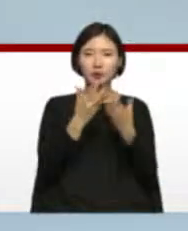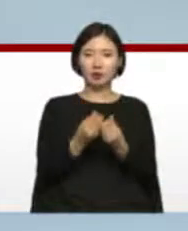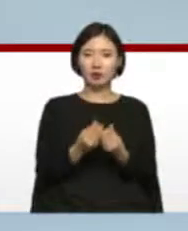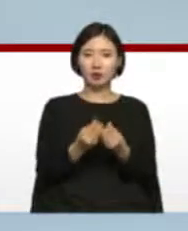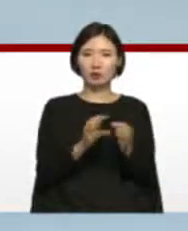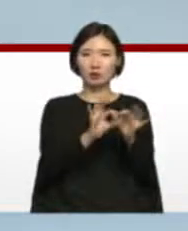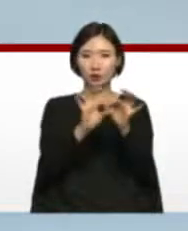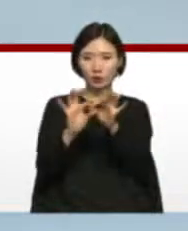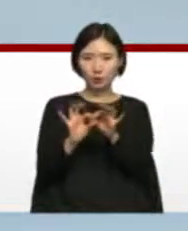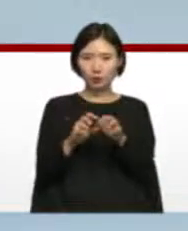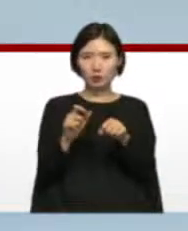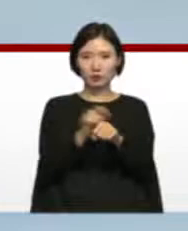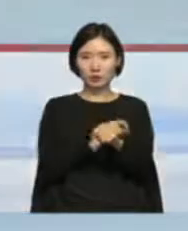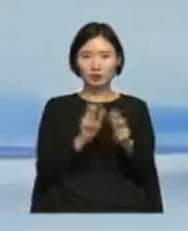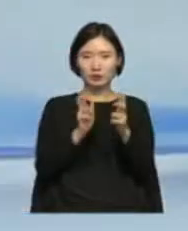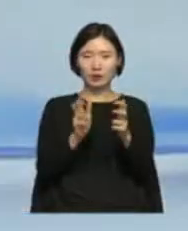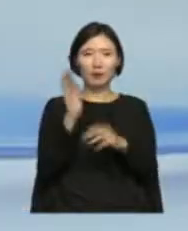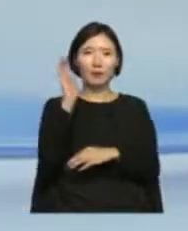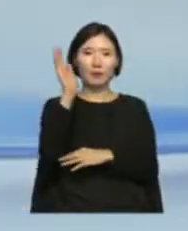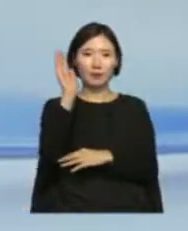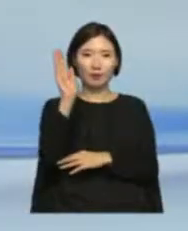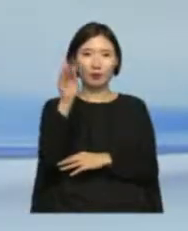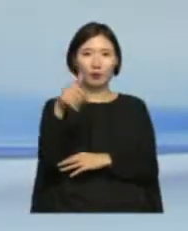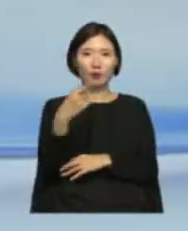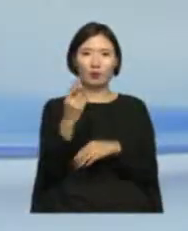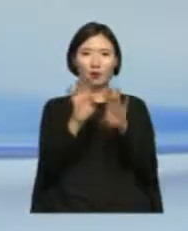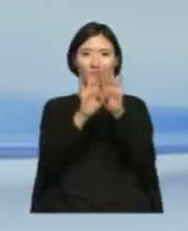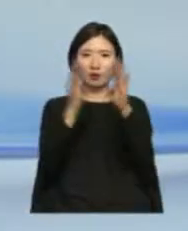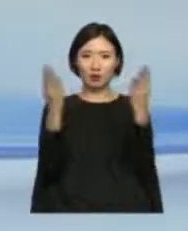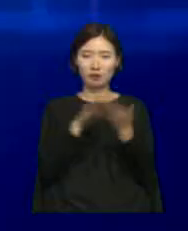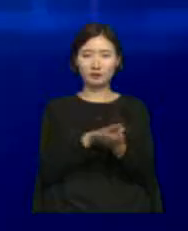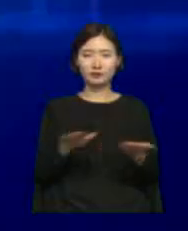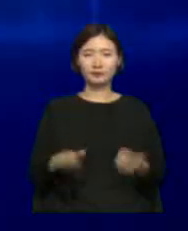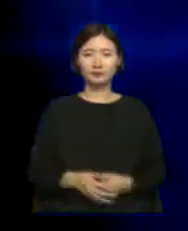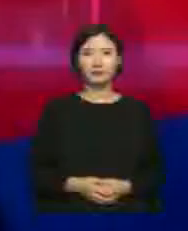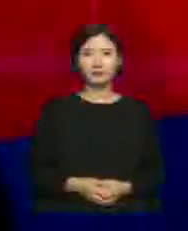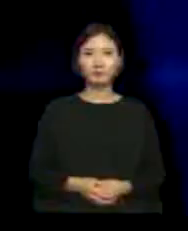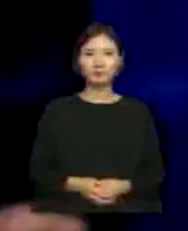수 있는 특화 사업 발표회가 열렸습니다. 이재용 기자입니다.